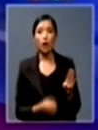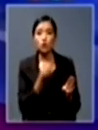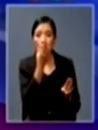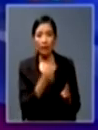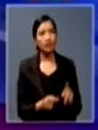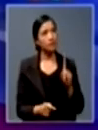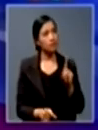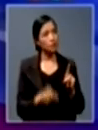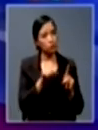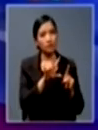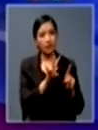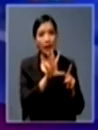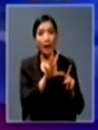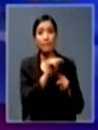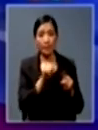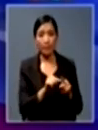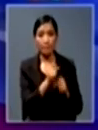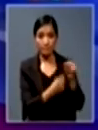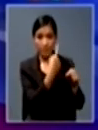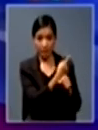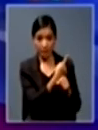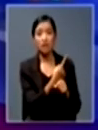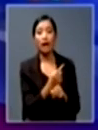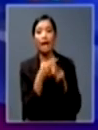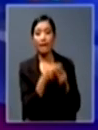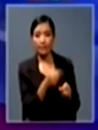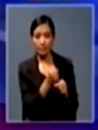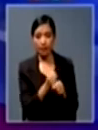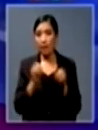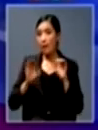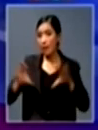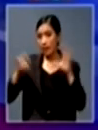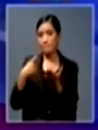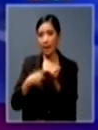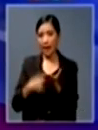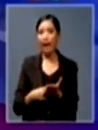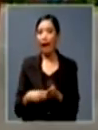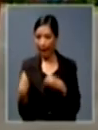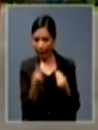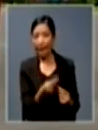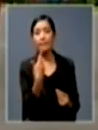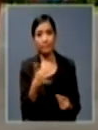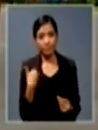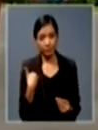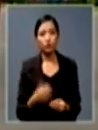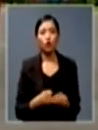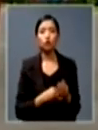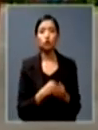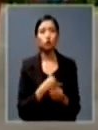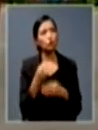1.75% ต่อปีนะฮะอันนี้รับภาระเองเพราะว่ารัฐบาลได้ค้ำประกันสินเชื่อให้แล้วนี่นะครับก็จะสิ้นสุดมิถุนาย